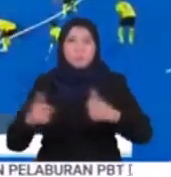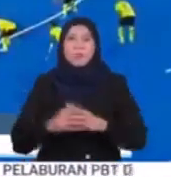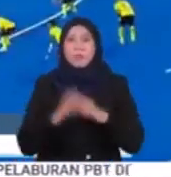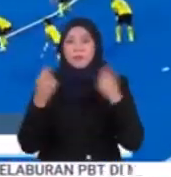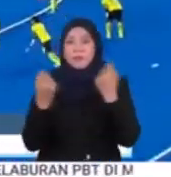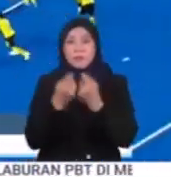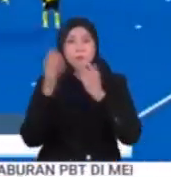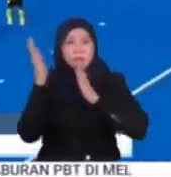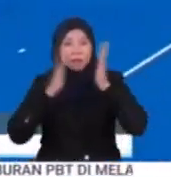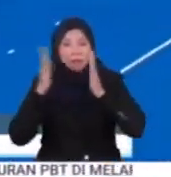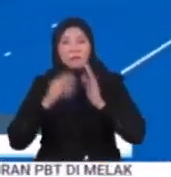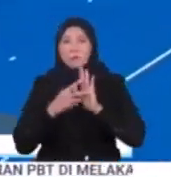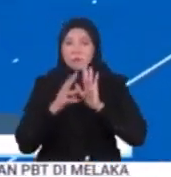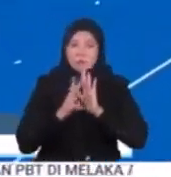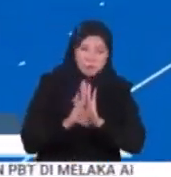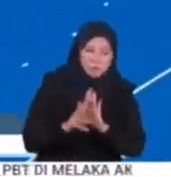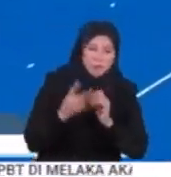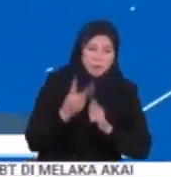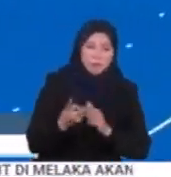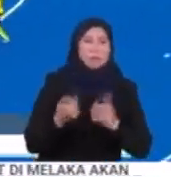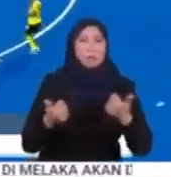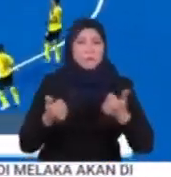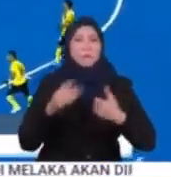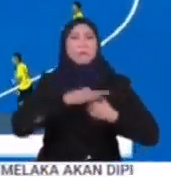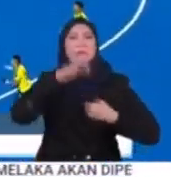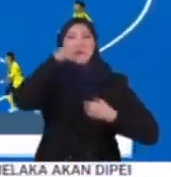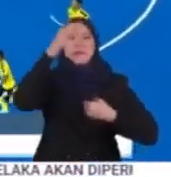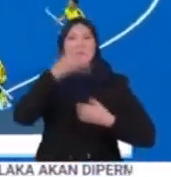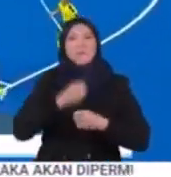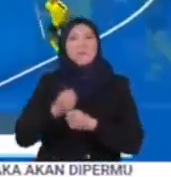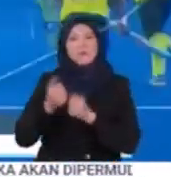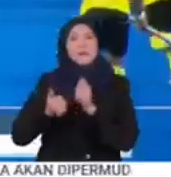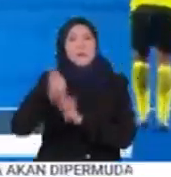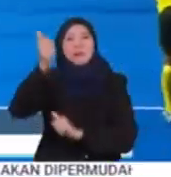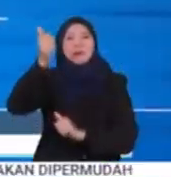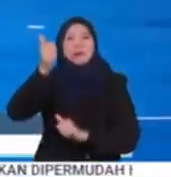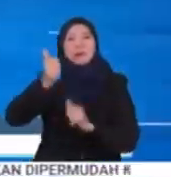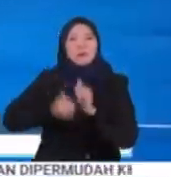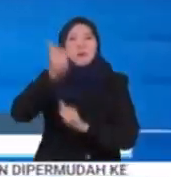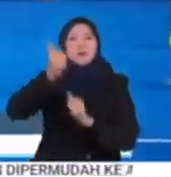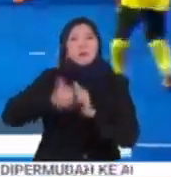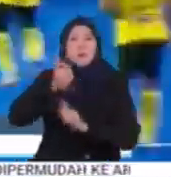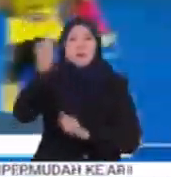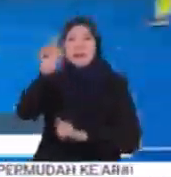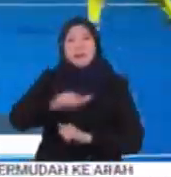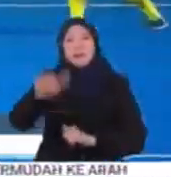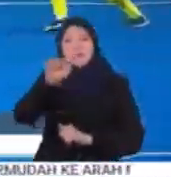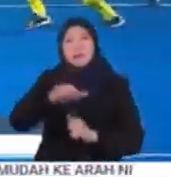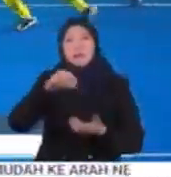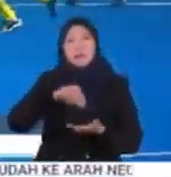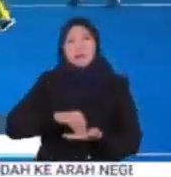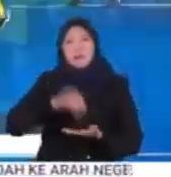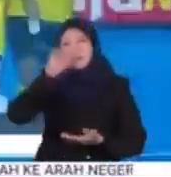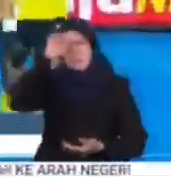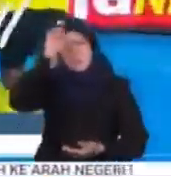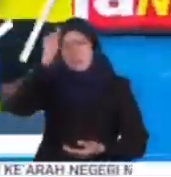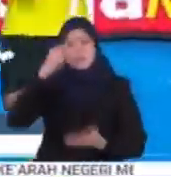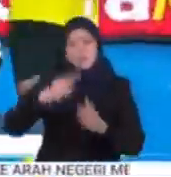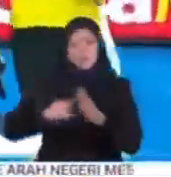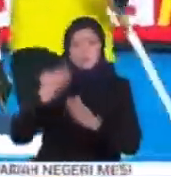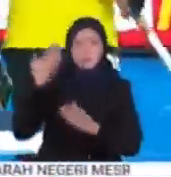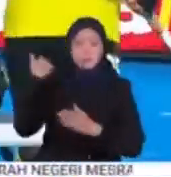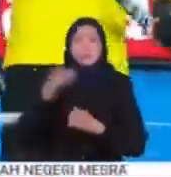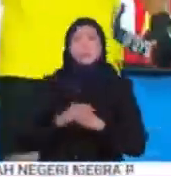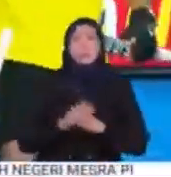juga kini memiliki motivasi tinggi selepas muncul naik juara kejawanan trofi juara-juara Asia isi di channel India